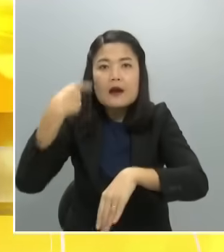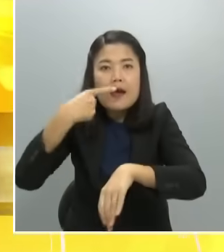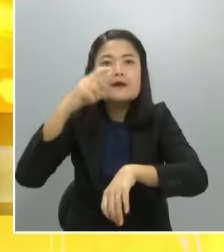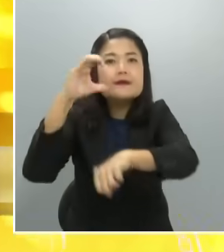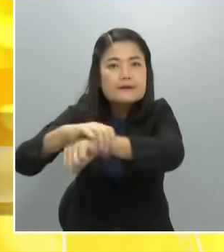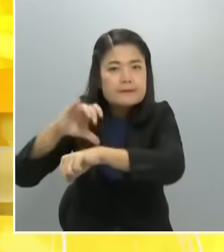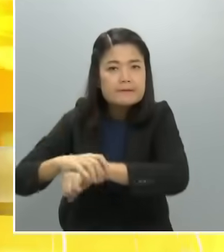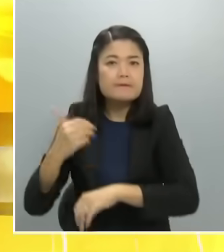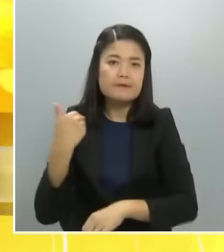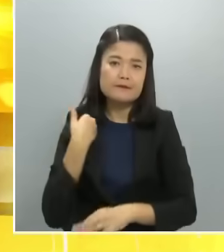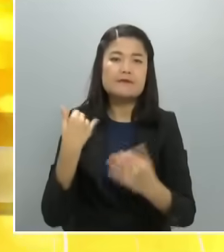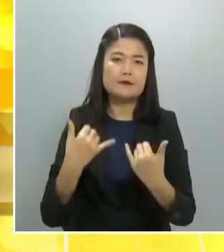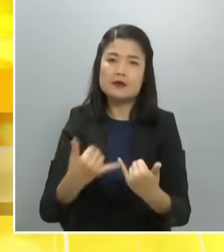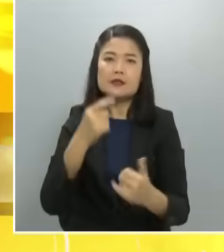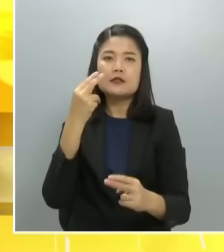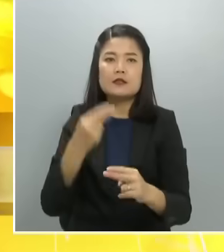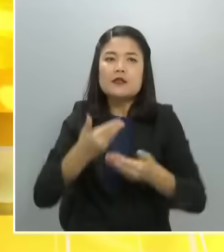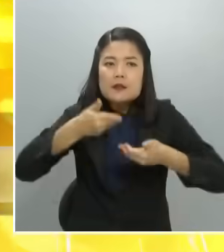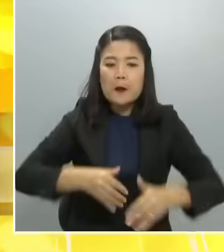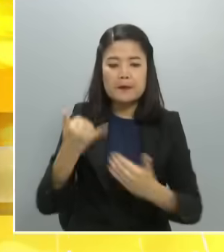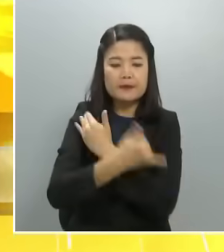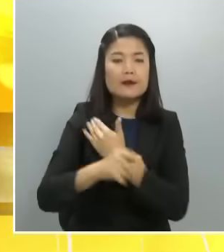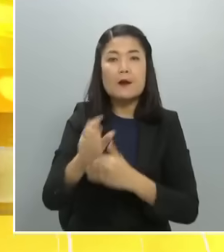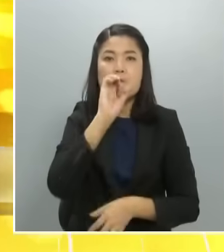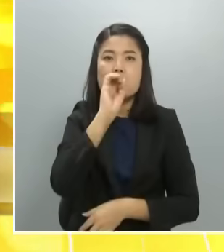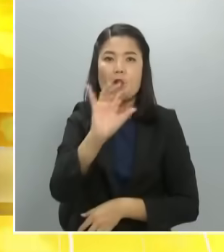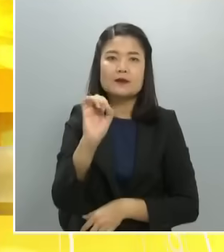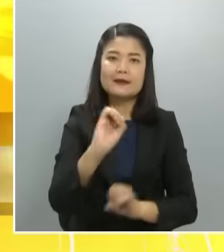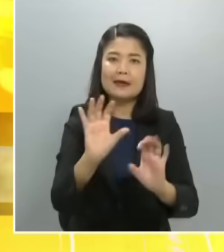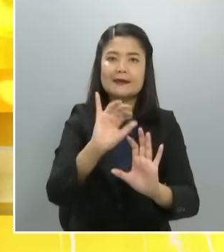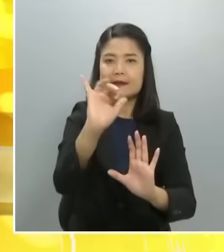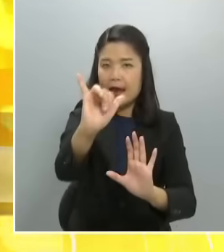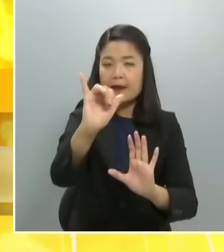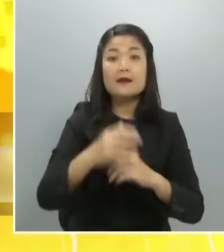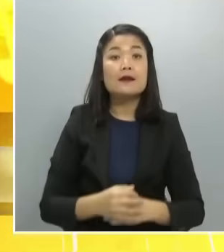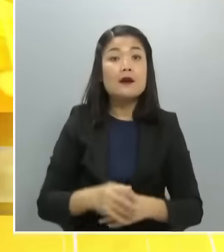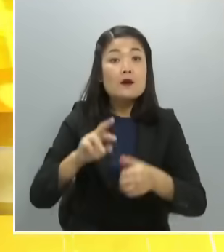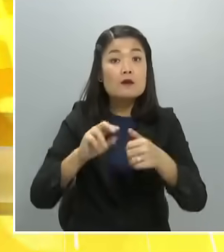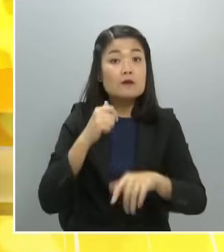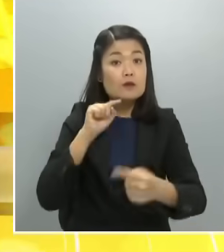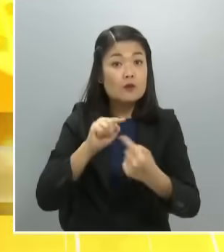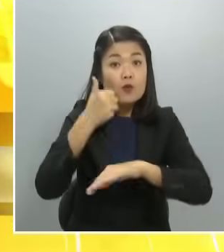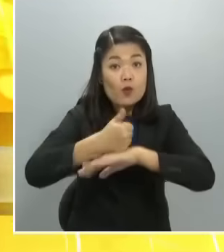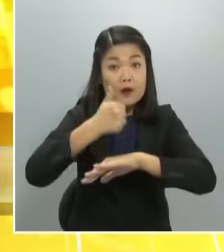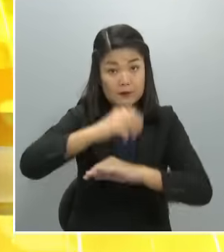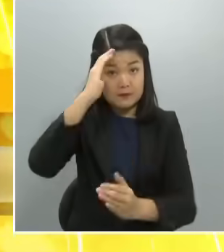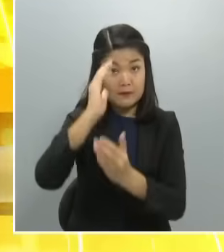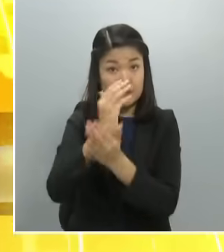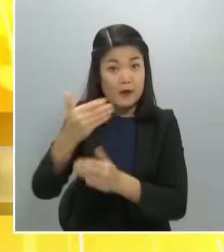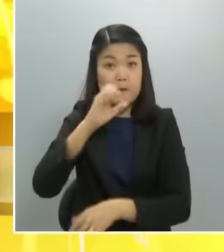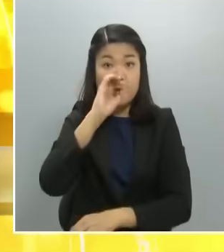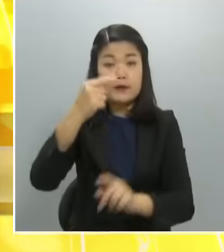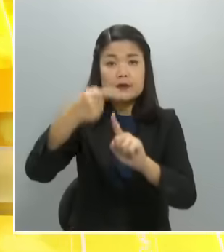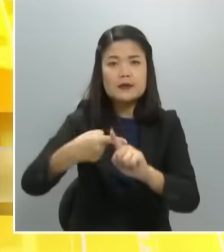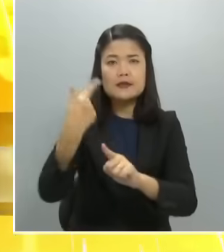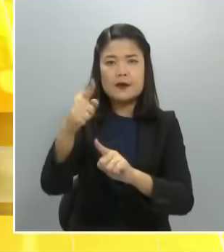ติยังไม่สามารถระบุเชื้อชาติรวมถึงท่านผู้ชมผบ.ตร.บอกวันที่1พฤศจิกาจะมี